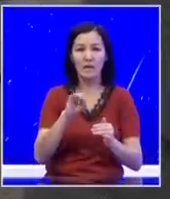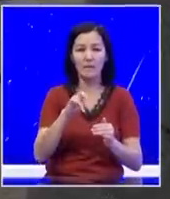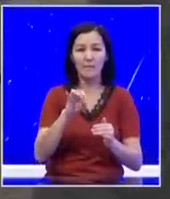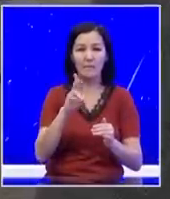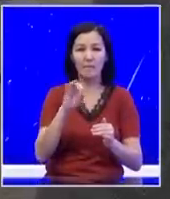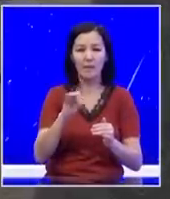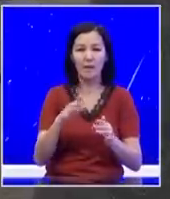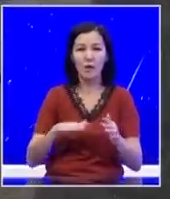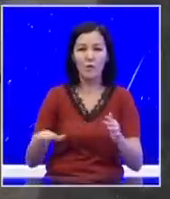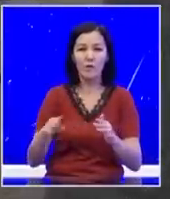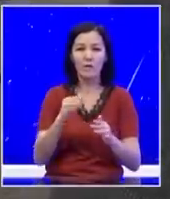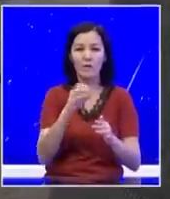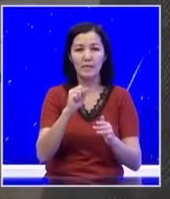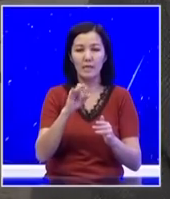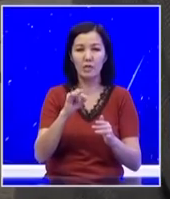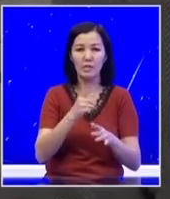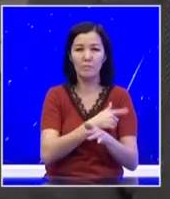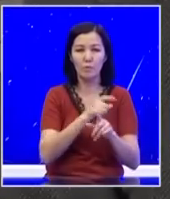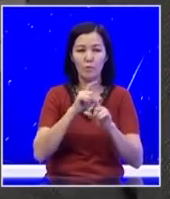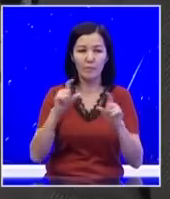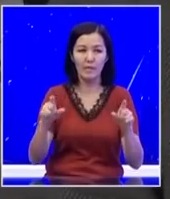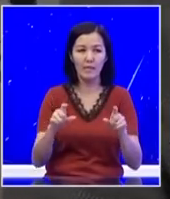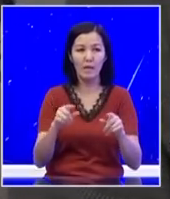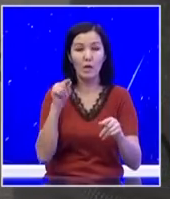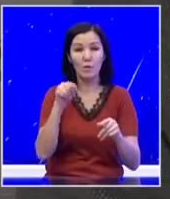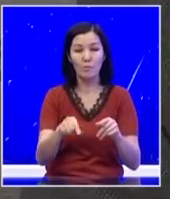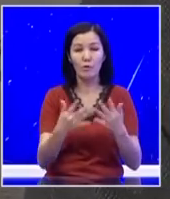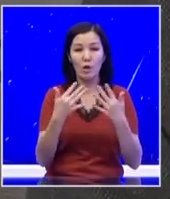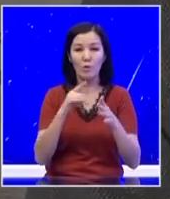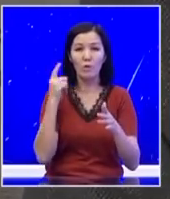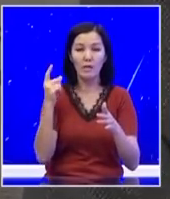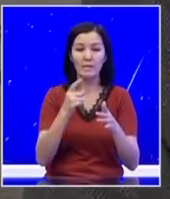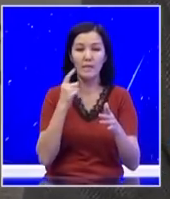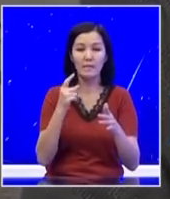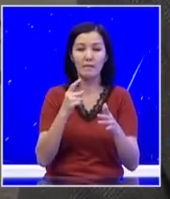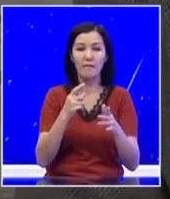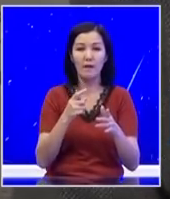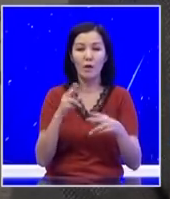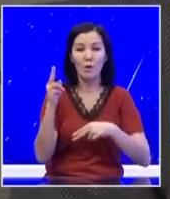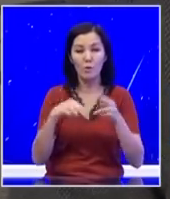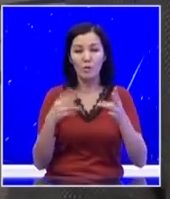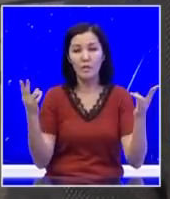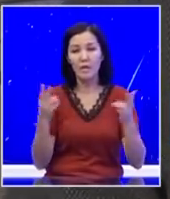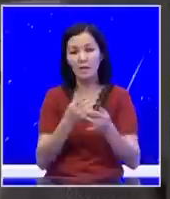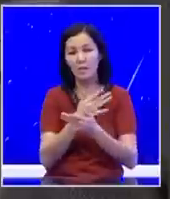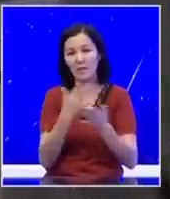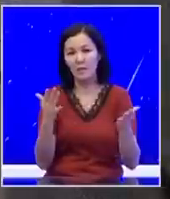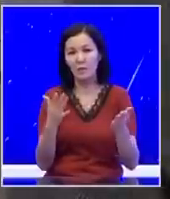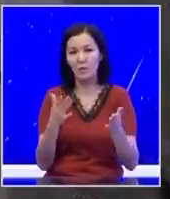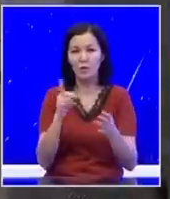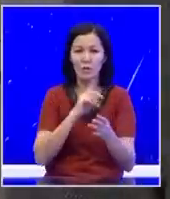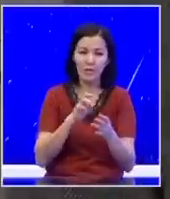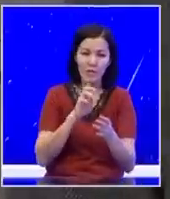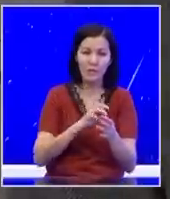Саржаз ауылындағы блок бекеті. Мұнда ауыл шаруашылығына қажетті заттарды және құрылысқа, әрі жанар